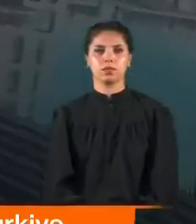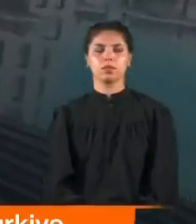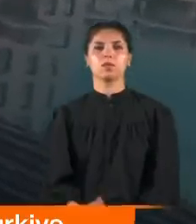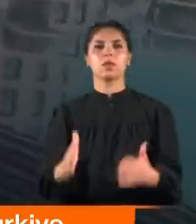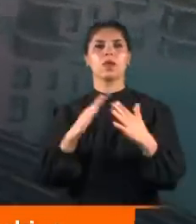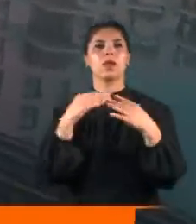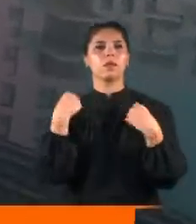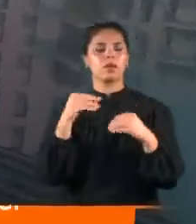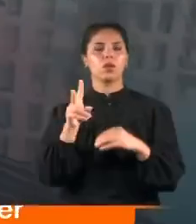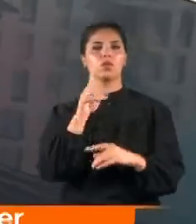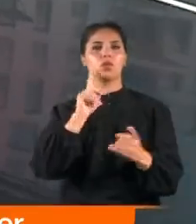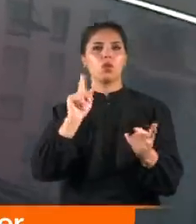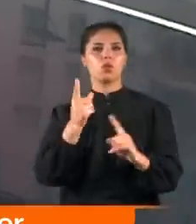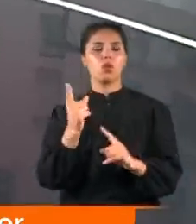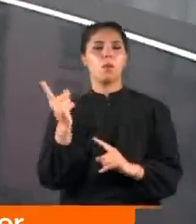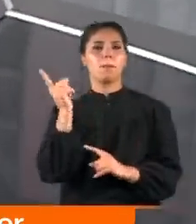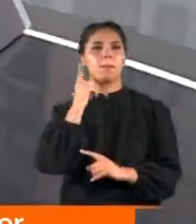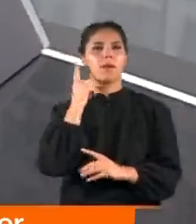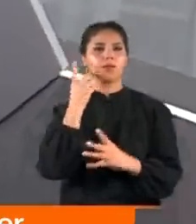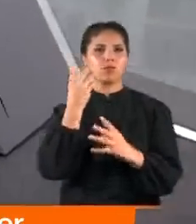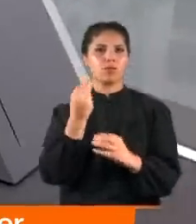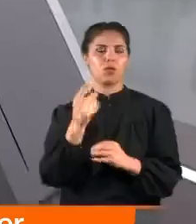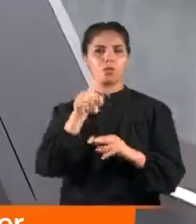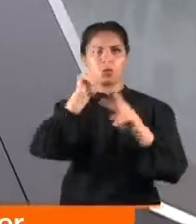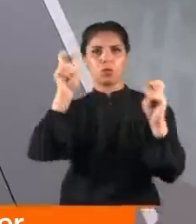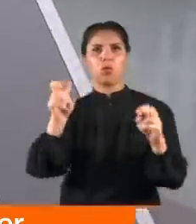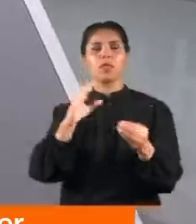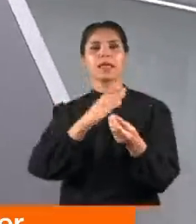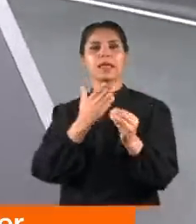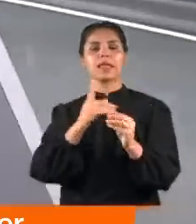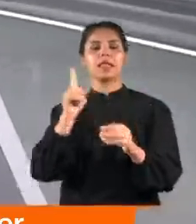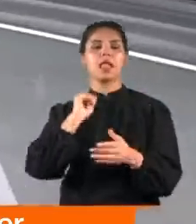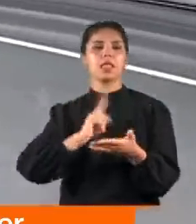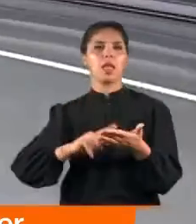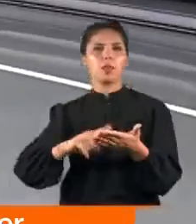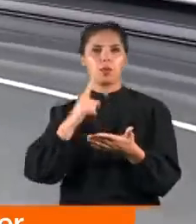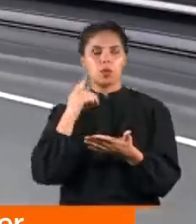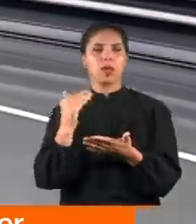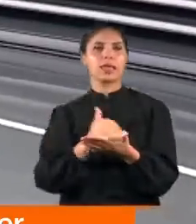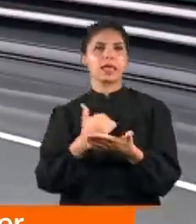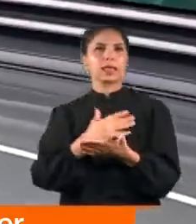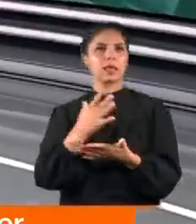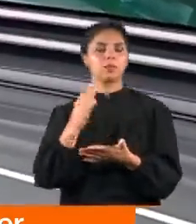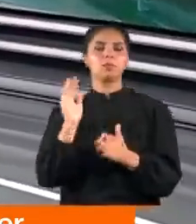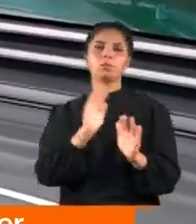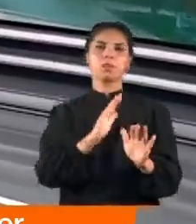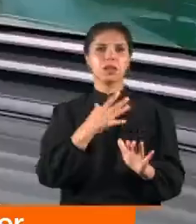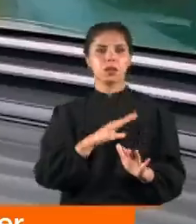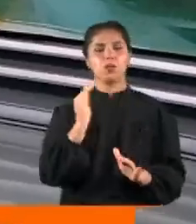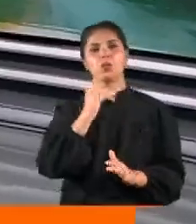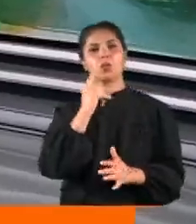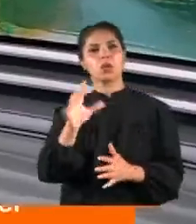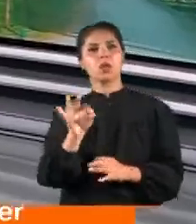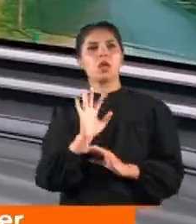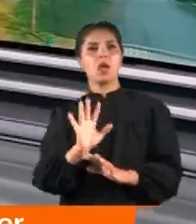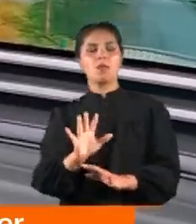Konut satışında son dönemde revaçta olan bir başlık var. Hisseli tapu. Özellikle yatırım yapmak isteyenler daha ucuz olduğu için tercih ediyor bunu.